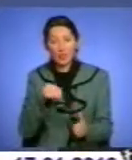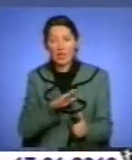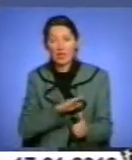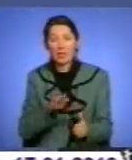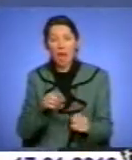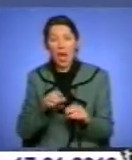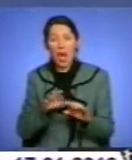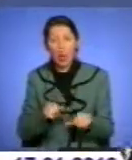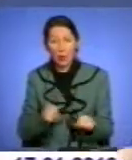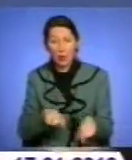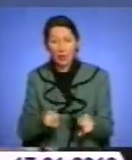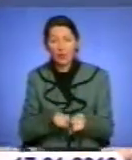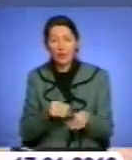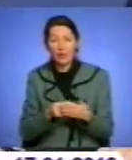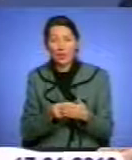вартість становила